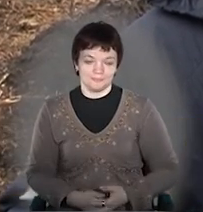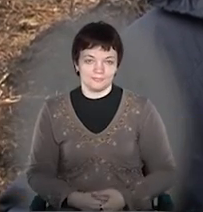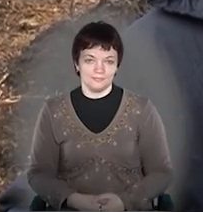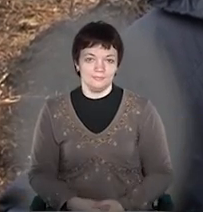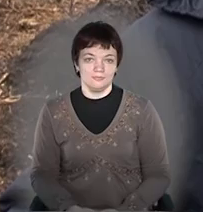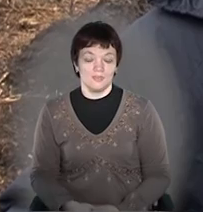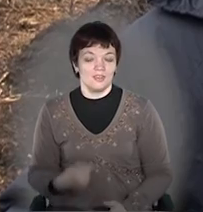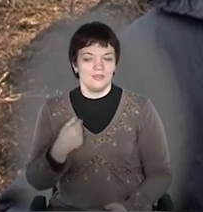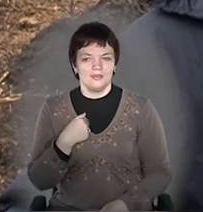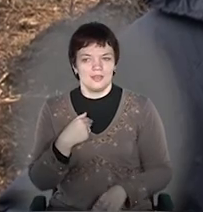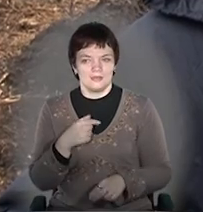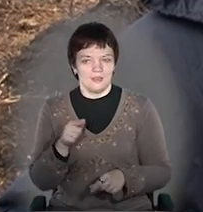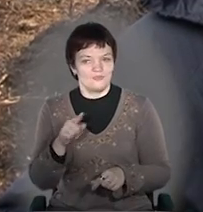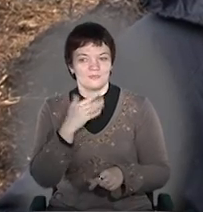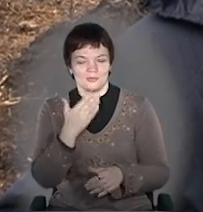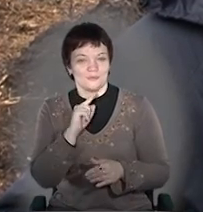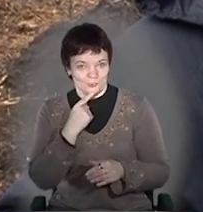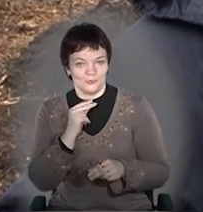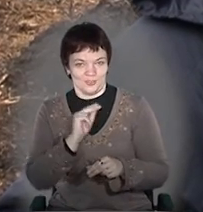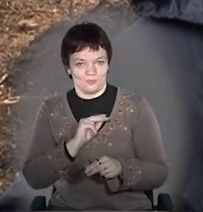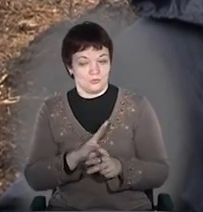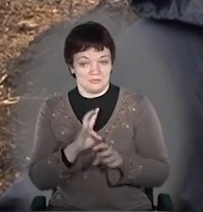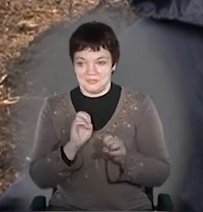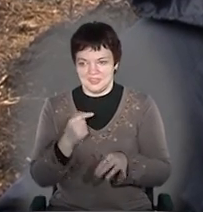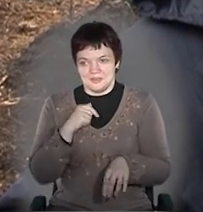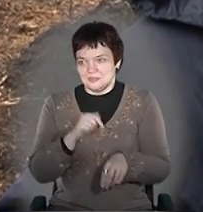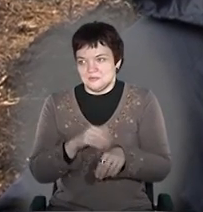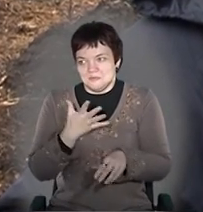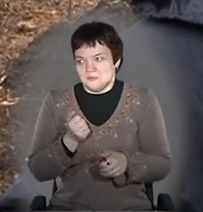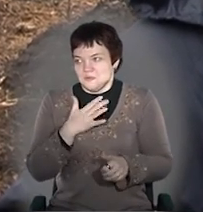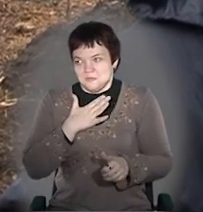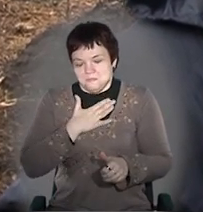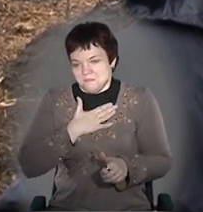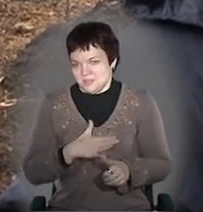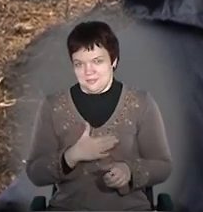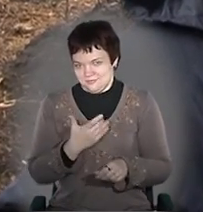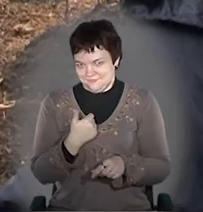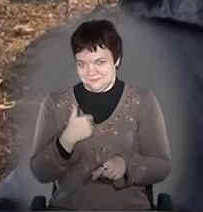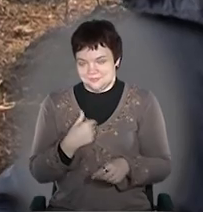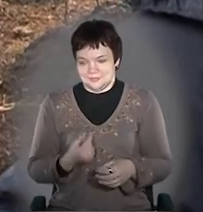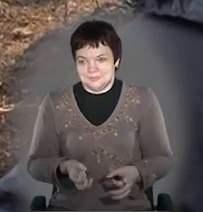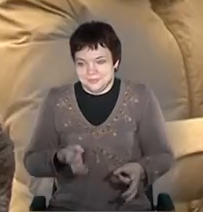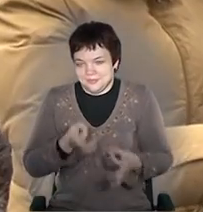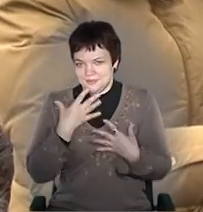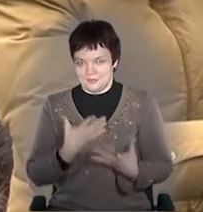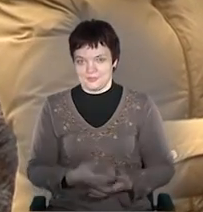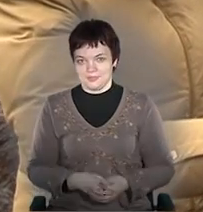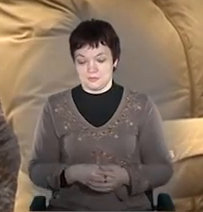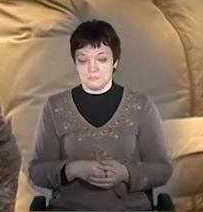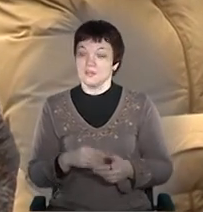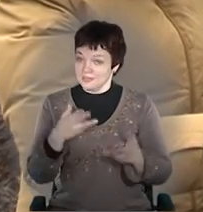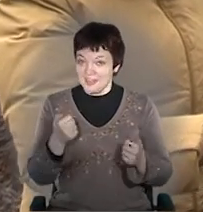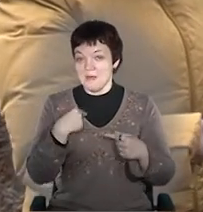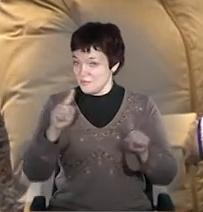Трудно? Я думаю, что я скорее получаю такое моральное удовлетворение от сегодняшнего дня. Да, мы